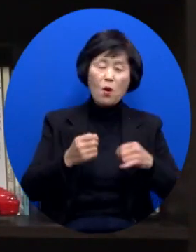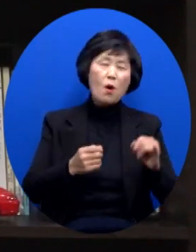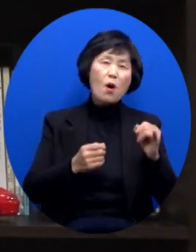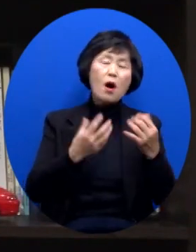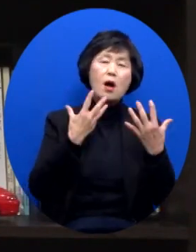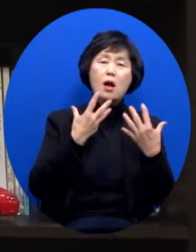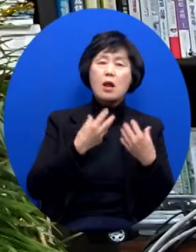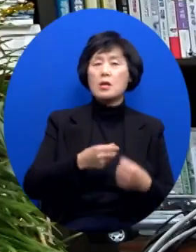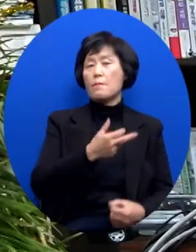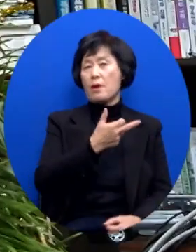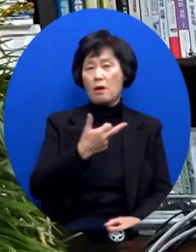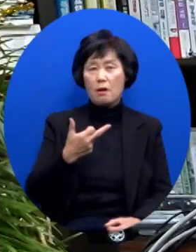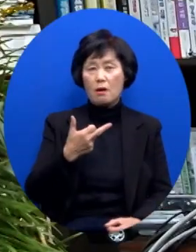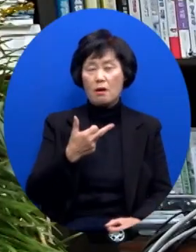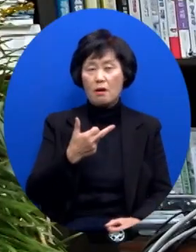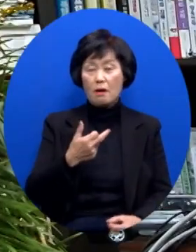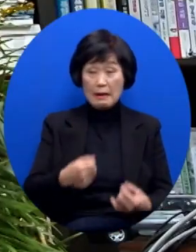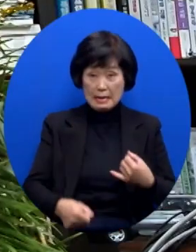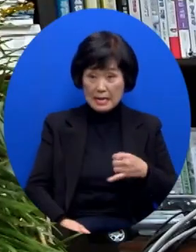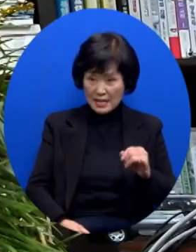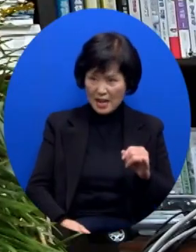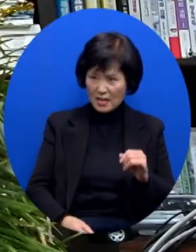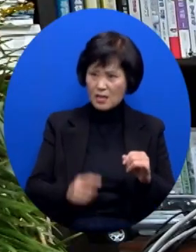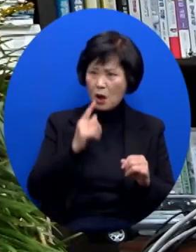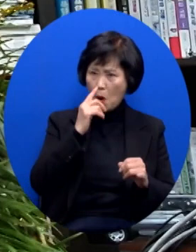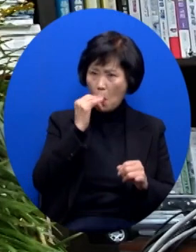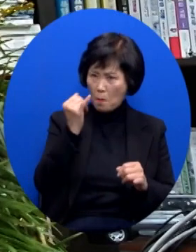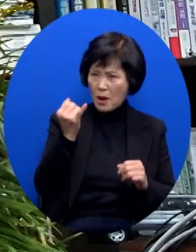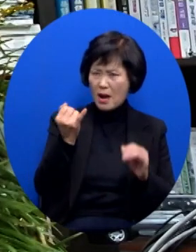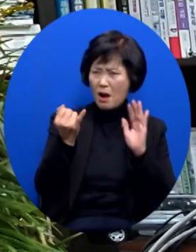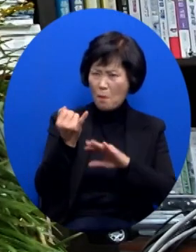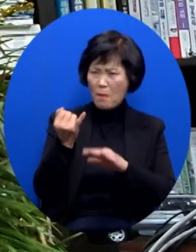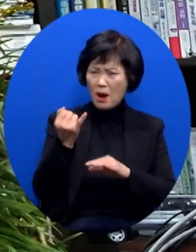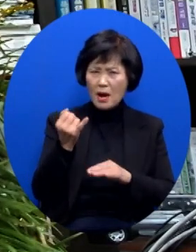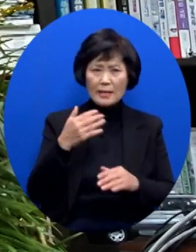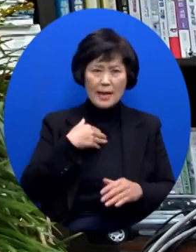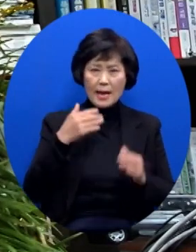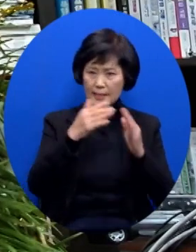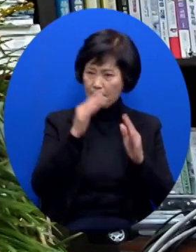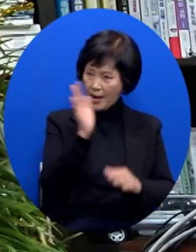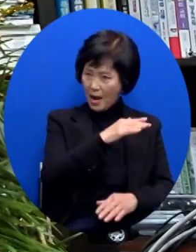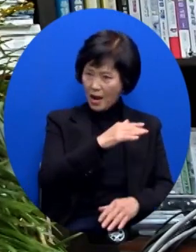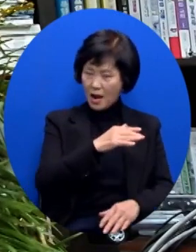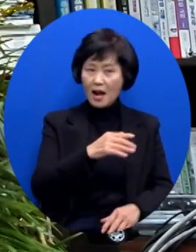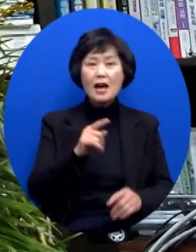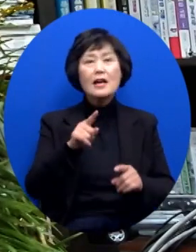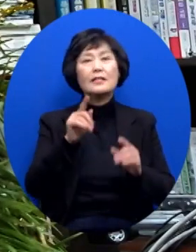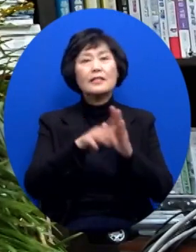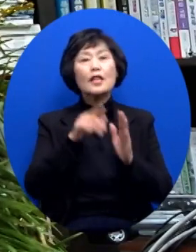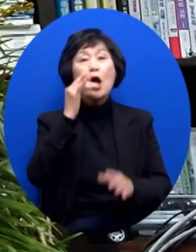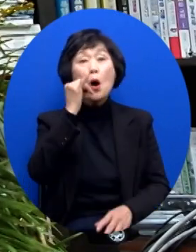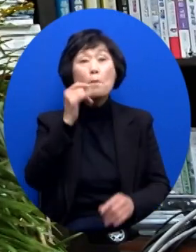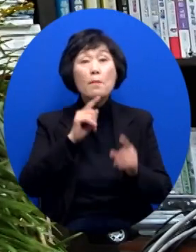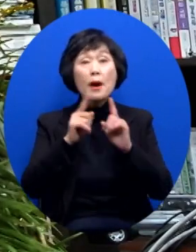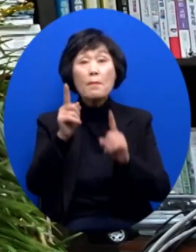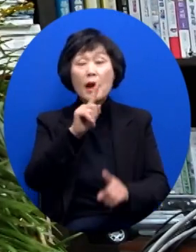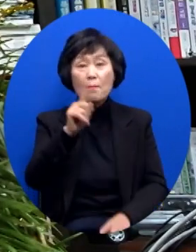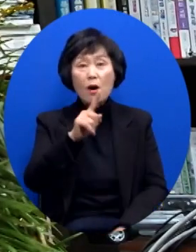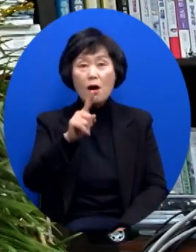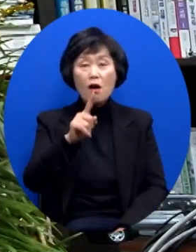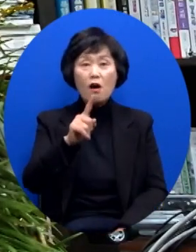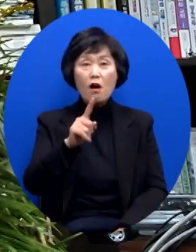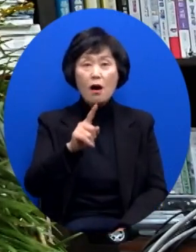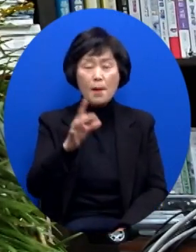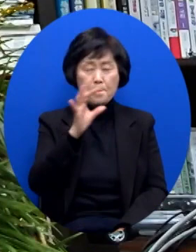대실망해버리고 말았습니다. 따님은 엄마에게 집으로 가겠다고 했고 그때 어머니의 한마디가 단호하게